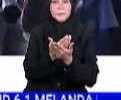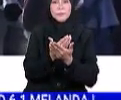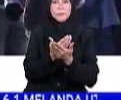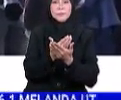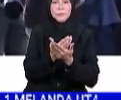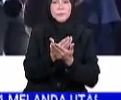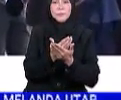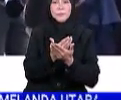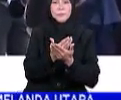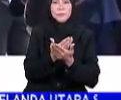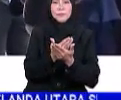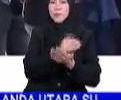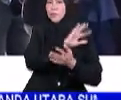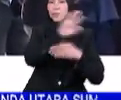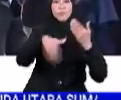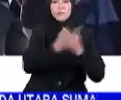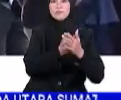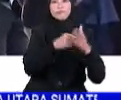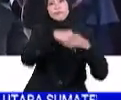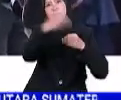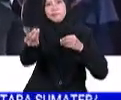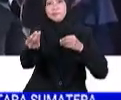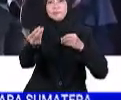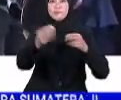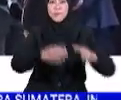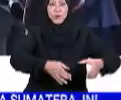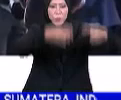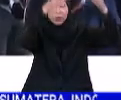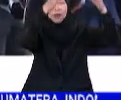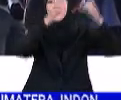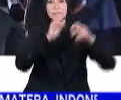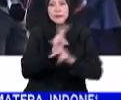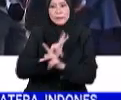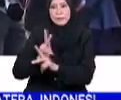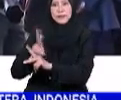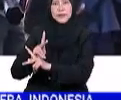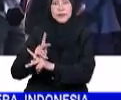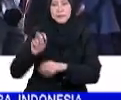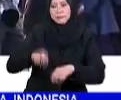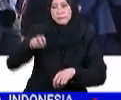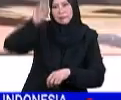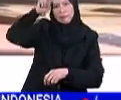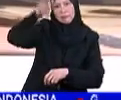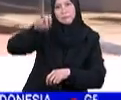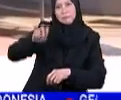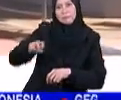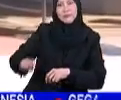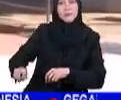semua evacuate sekali lah. So masa tu pun kita ambil langkah jaga-jaga, semua turun naik tangga lah.